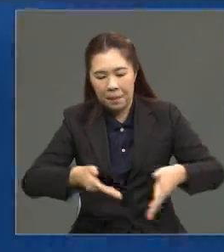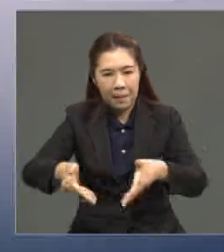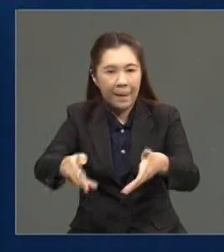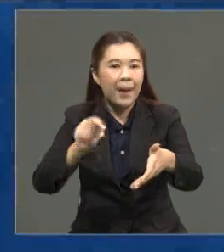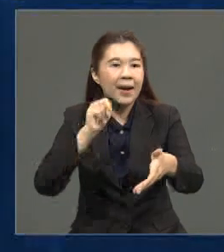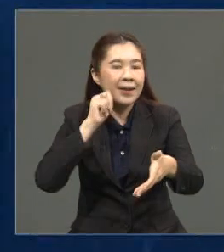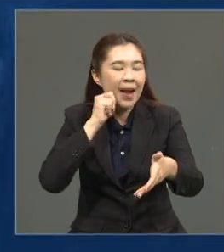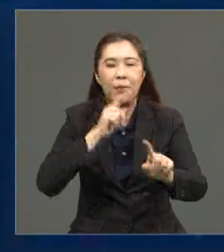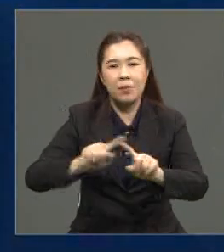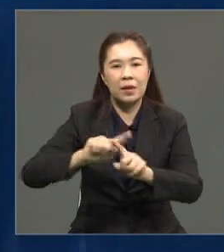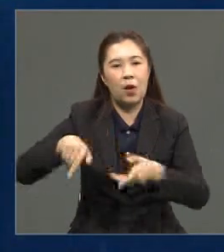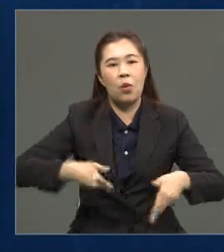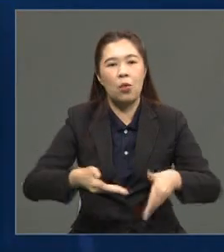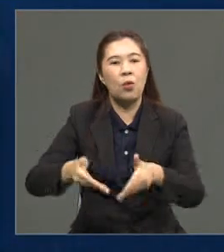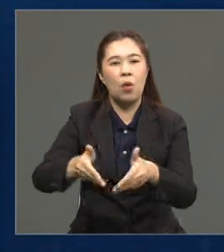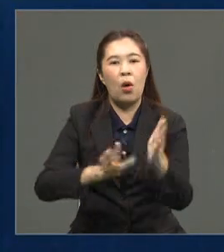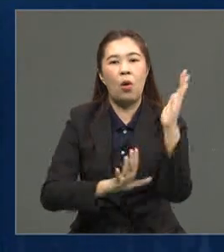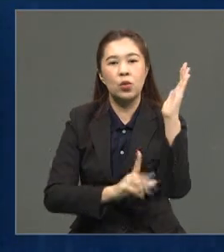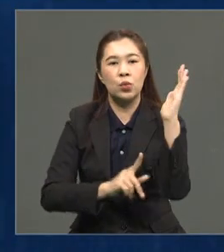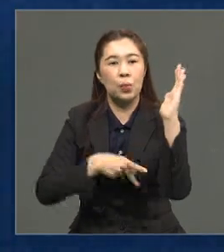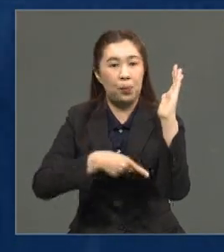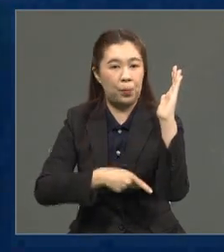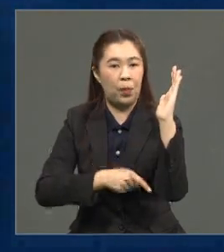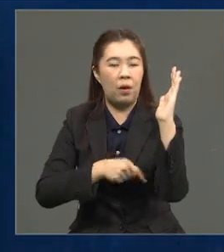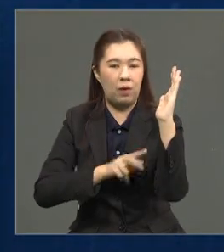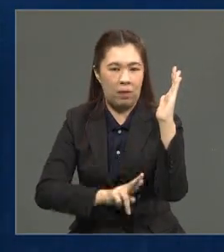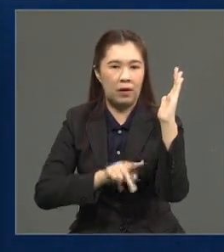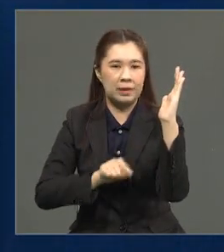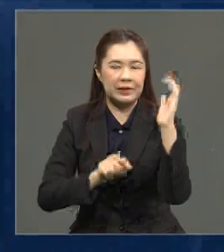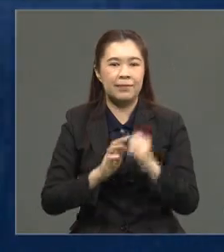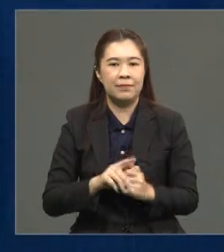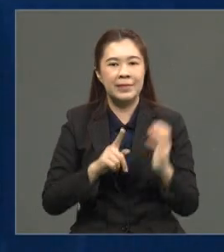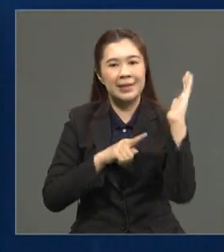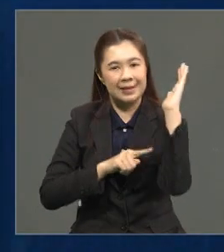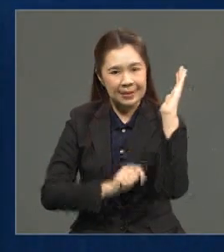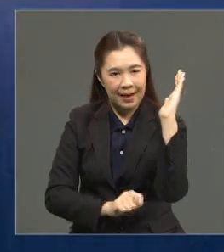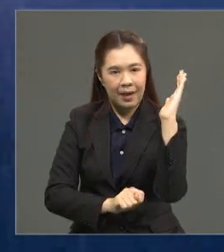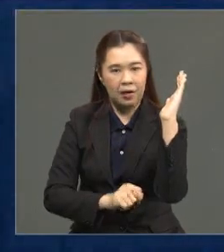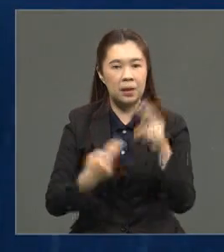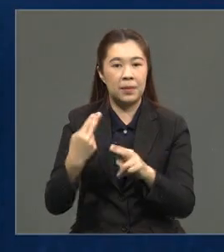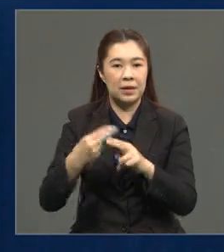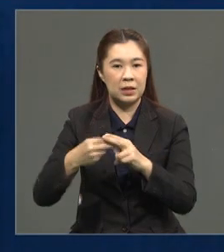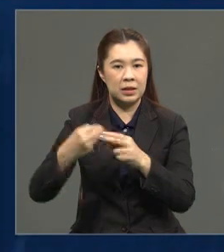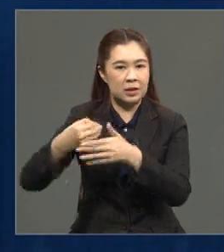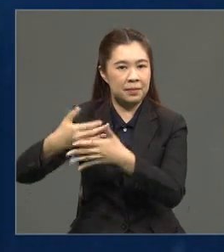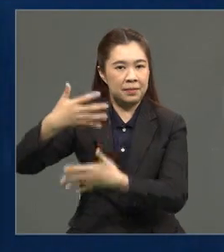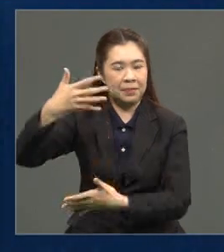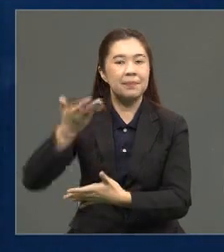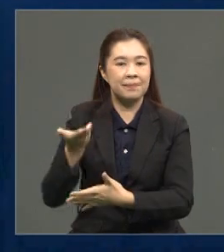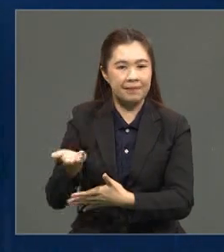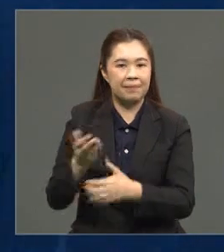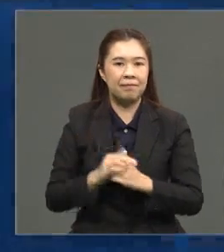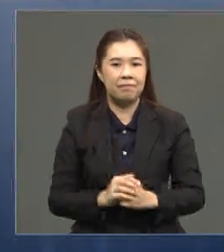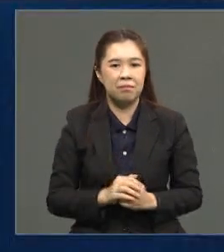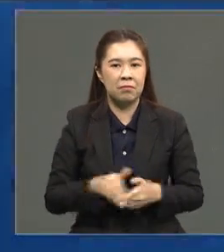แม่น้ำสาขาของคลองชุมพรแม่น้ำหลังสวนแม่น้ำตาปีแม่น้ำตรังคลองฉะอวดคลองลำคลองท่าแนะแม่